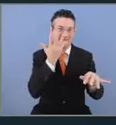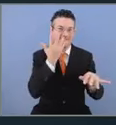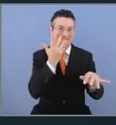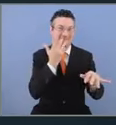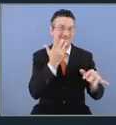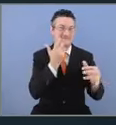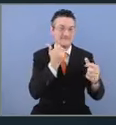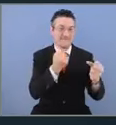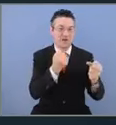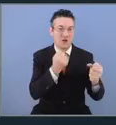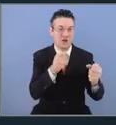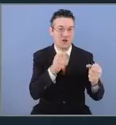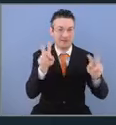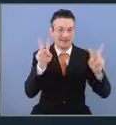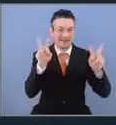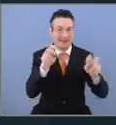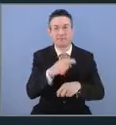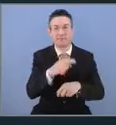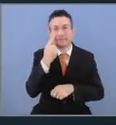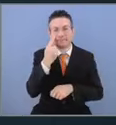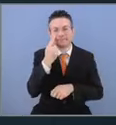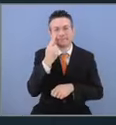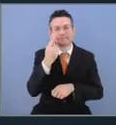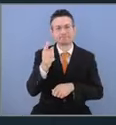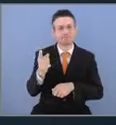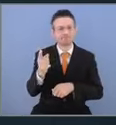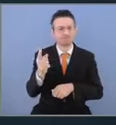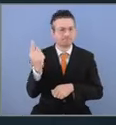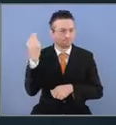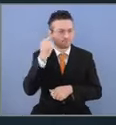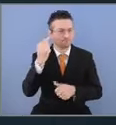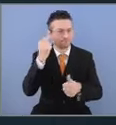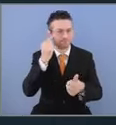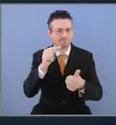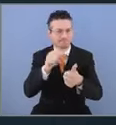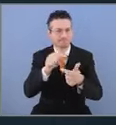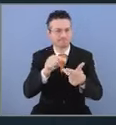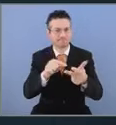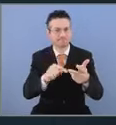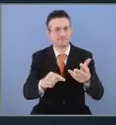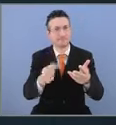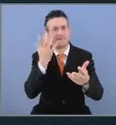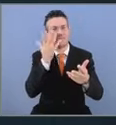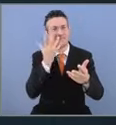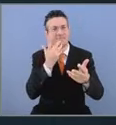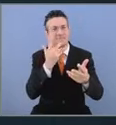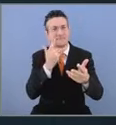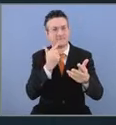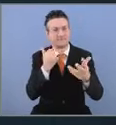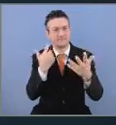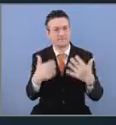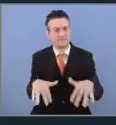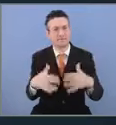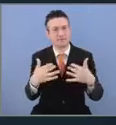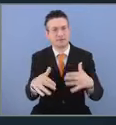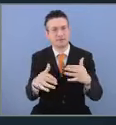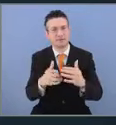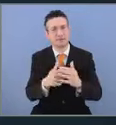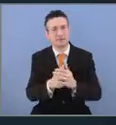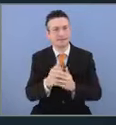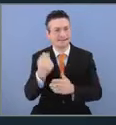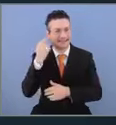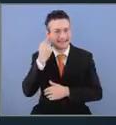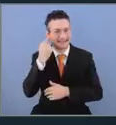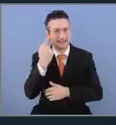sentito parecchie cose che mi sono piaciute molto, che mi è piaciuto molto sentire, quindi diciamo, mi limito